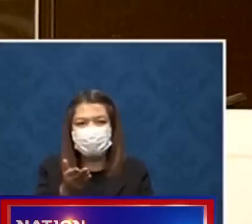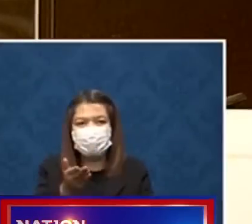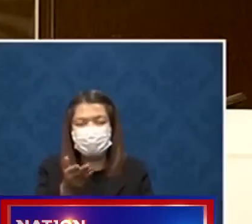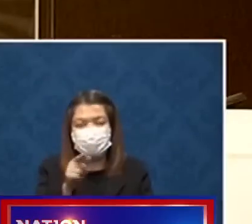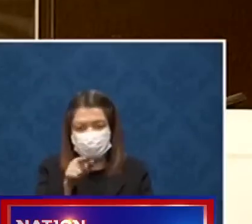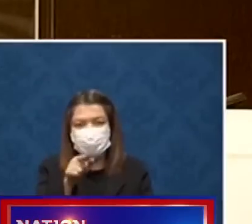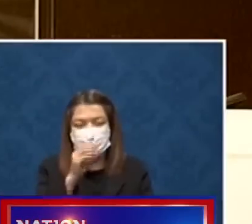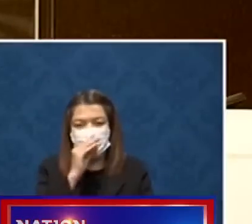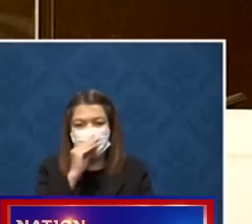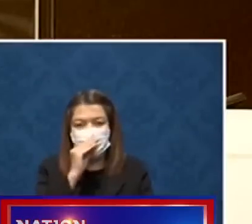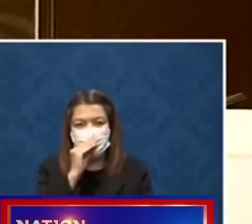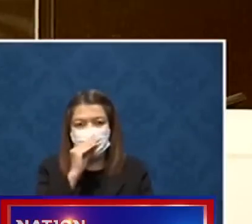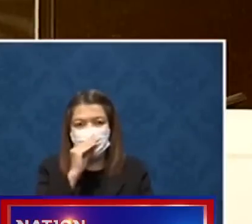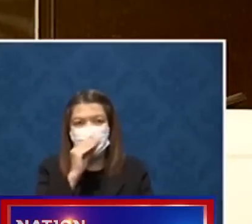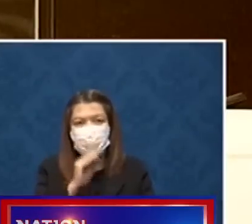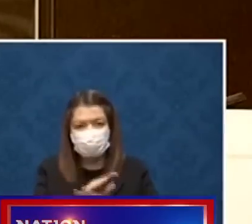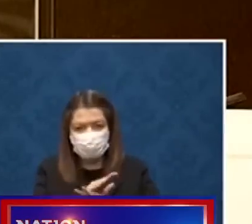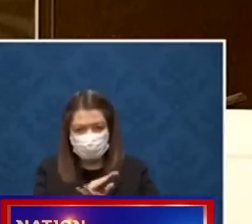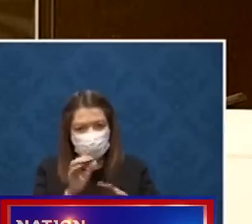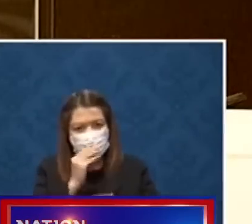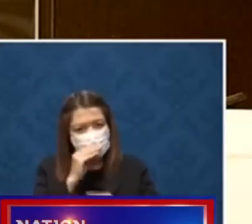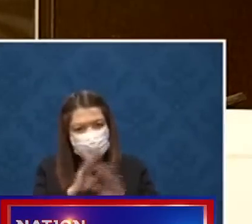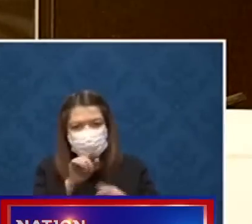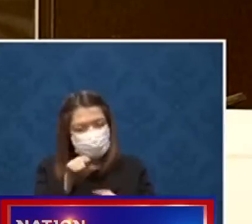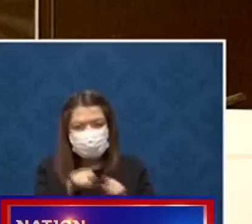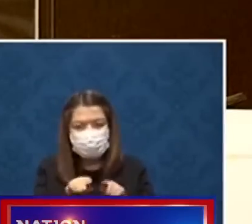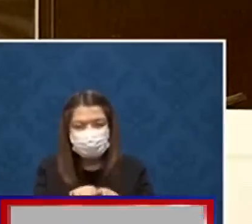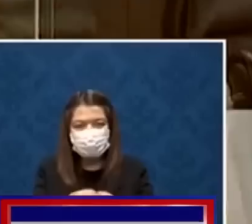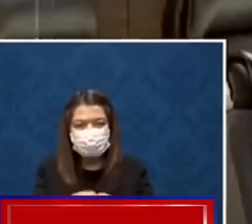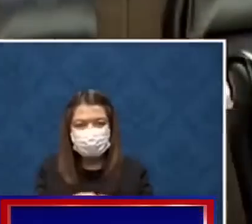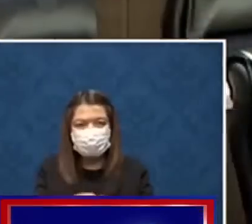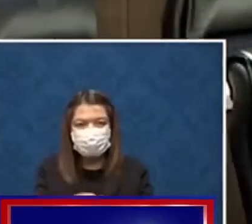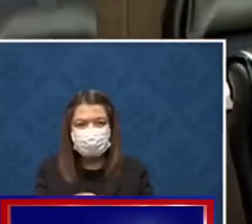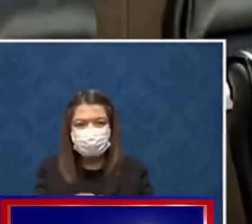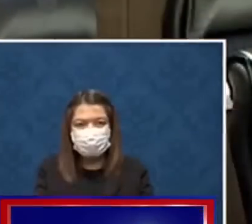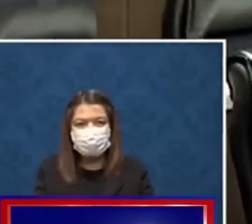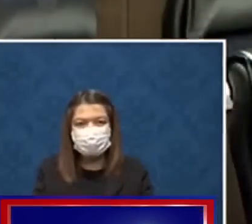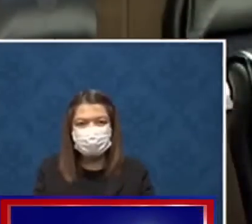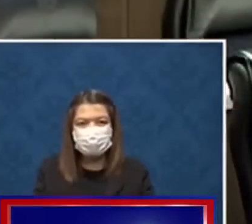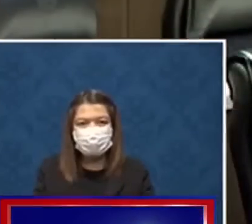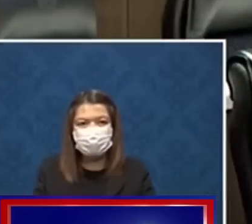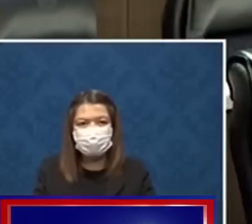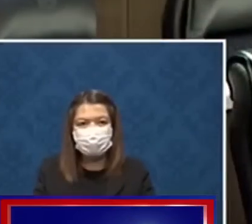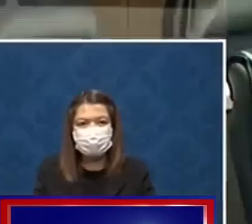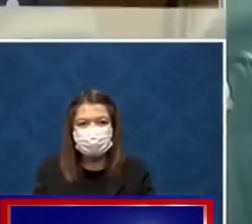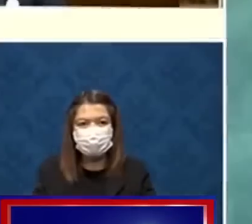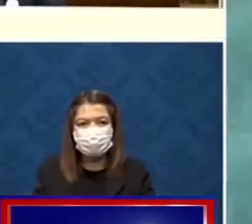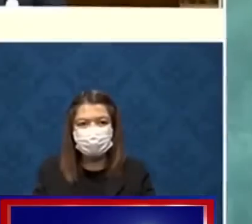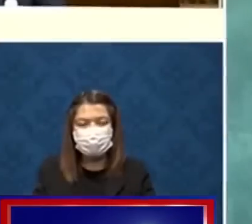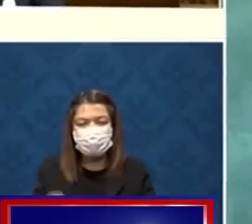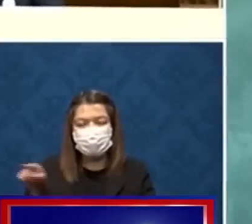ธก็ให้ถอนคำว่าหมาออกเสียครับ ถ้าผมถอนก็สุภาพสตรีผู้นี้คือปากหมาขอถอน